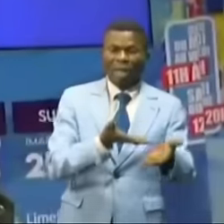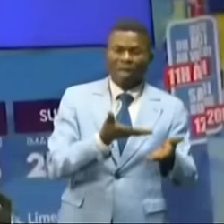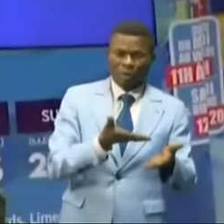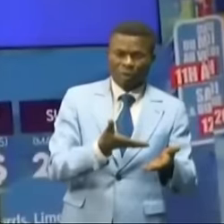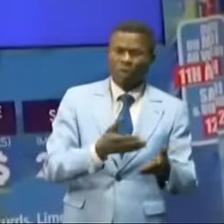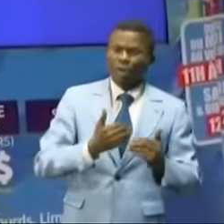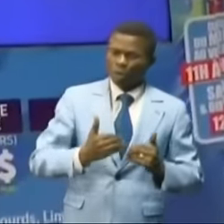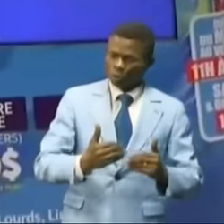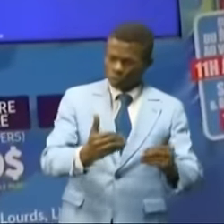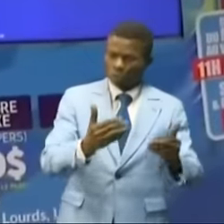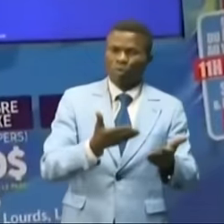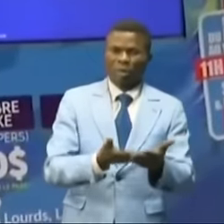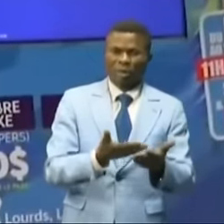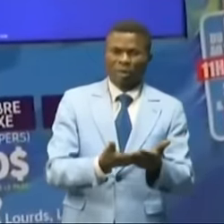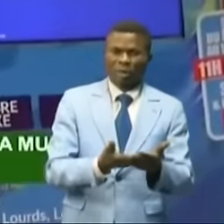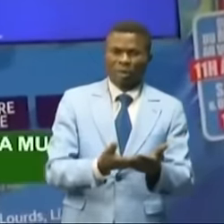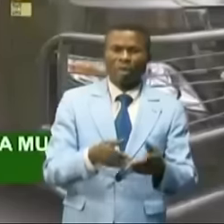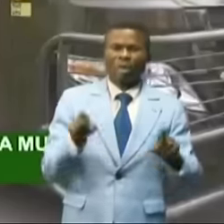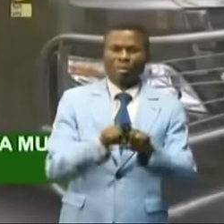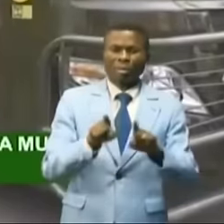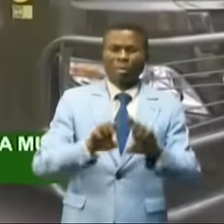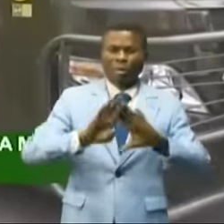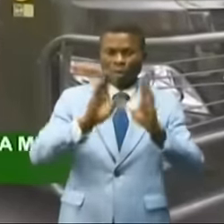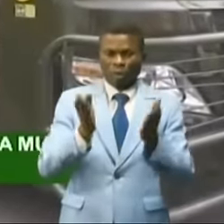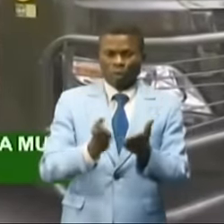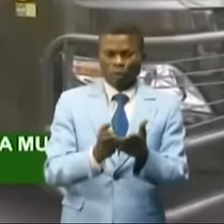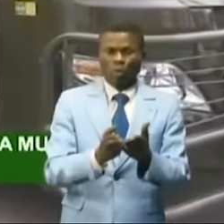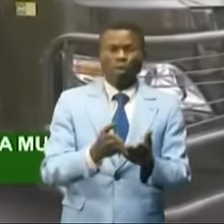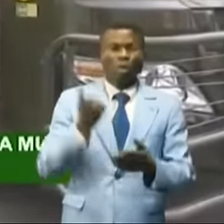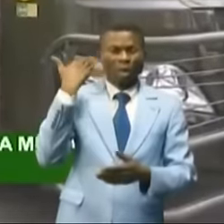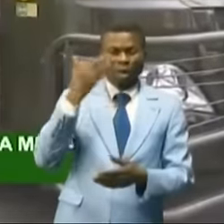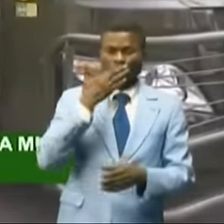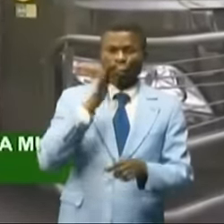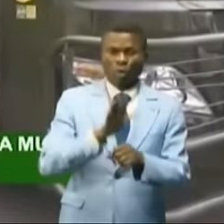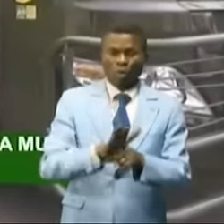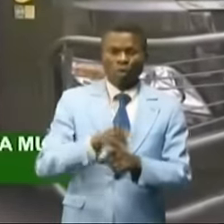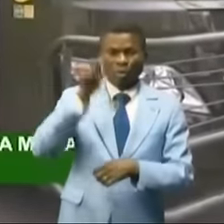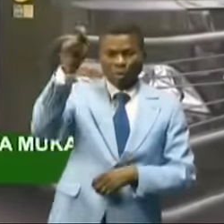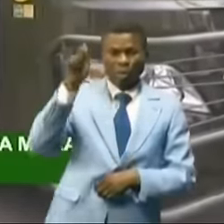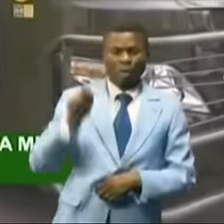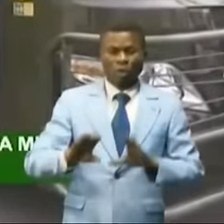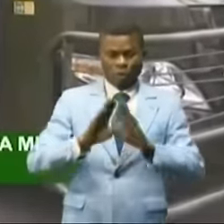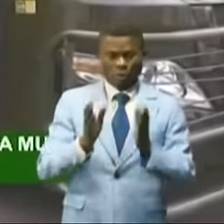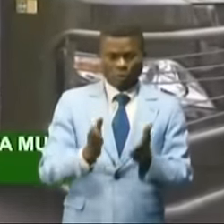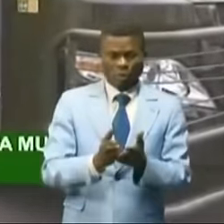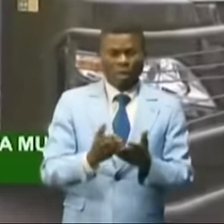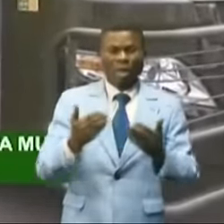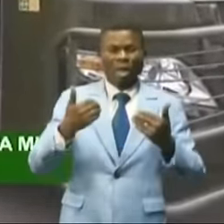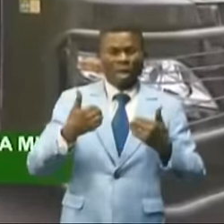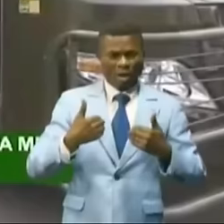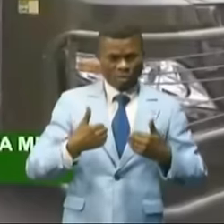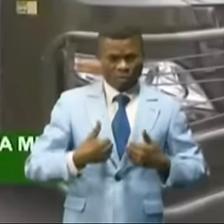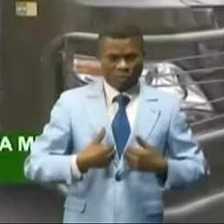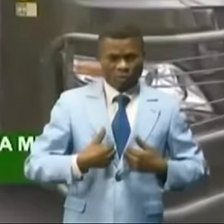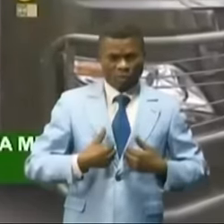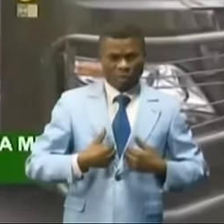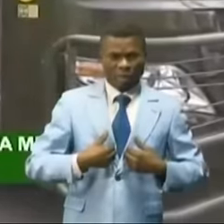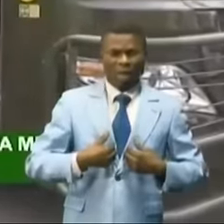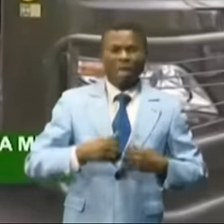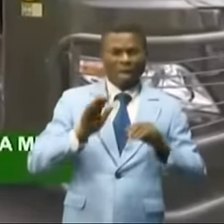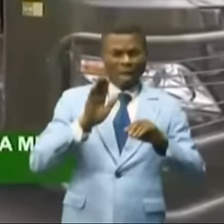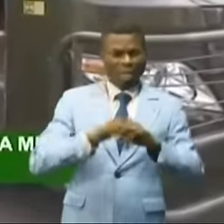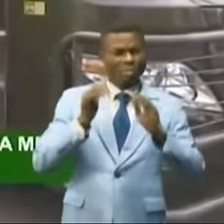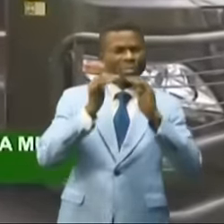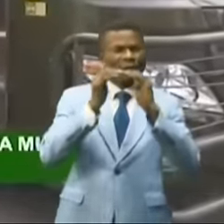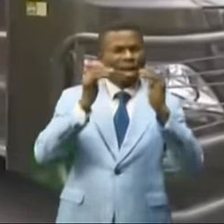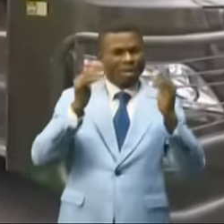toujours soutenue, tout comme tous les autres services aussi. Donc nous rassurons nos combattants d'avoir les esprits apaisés